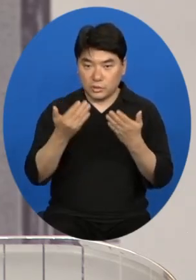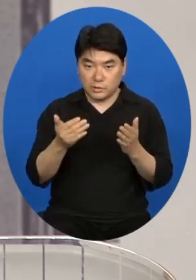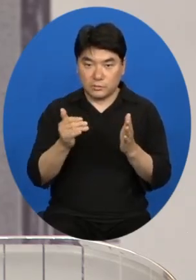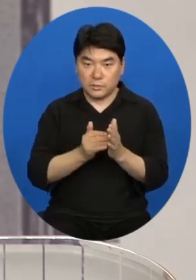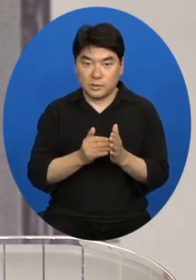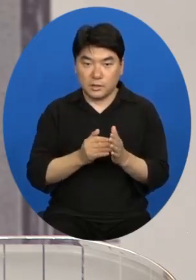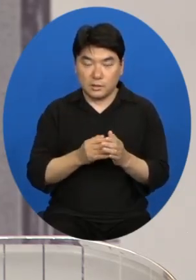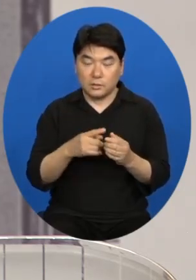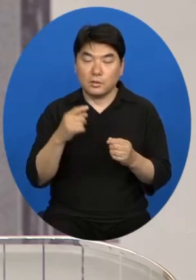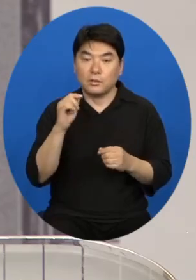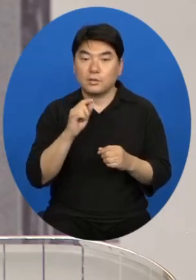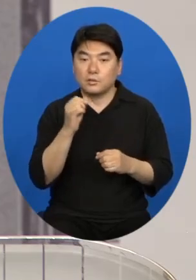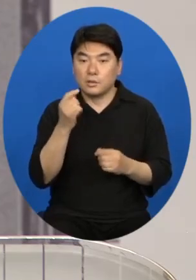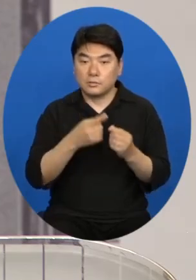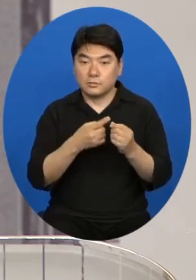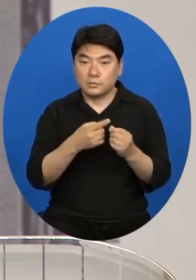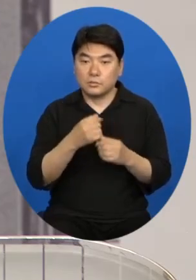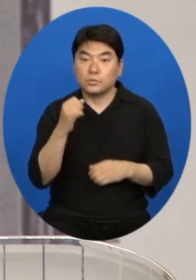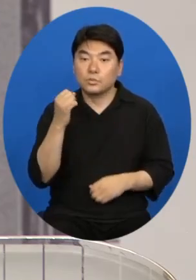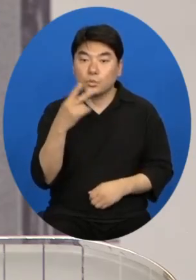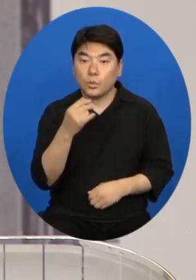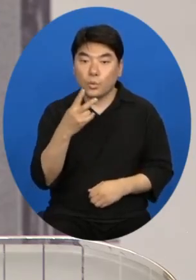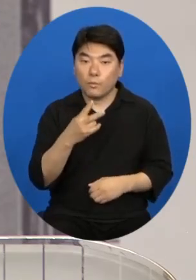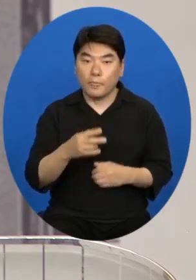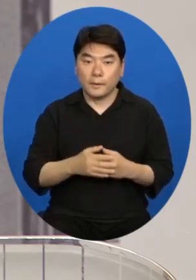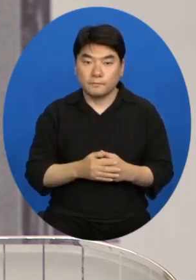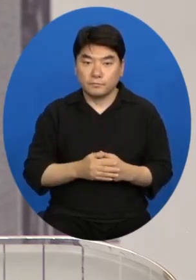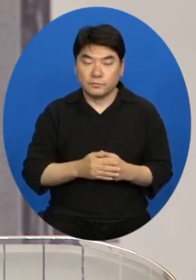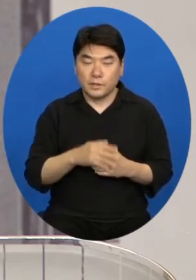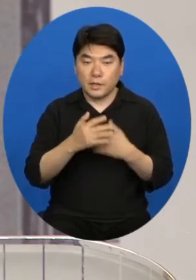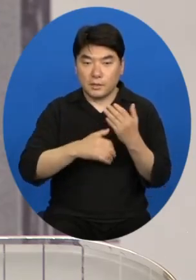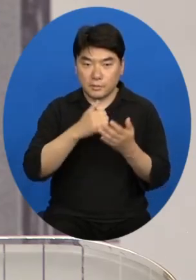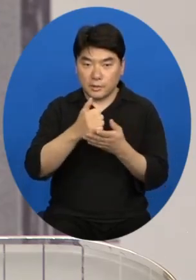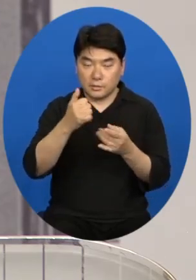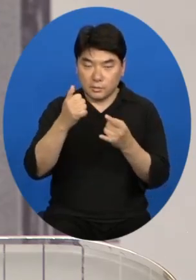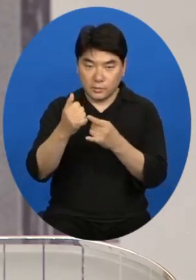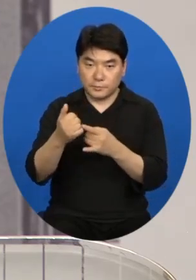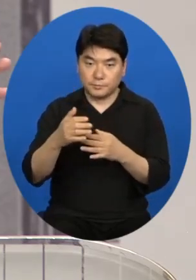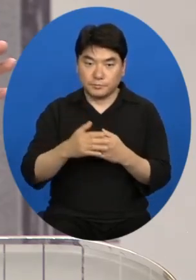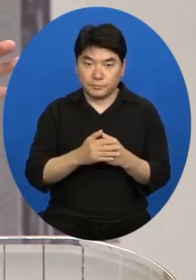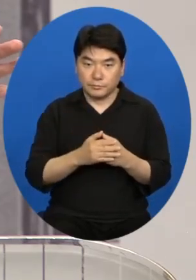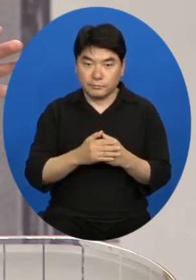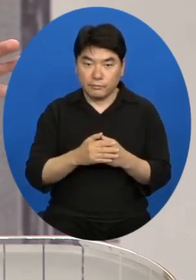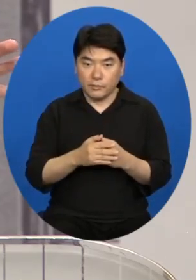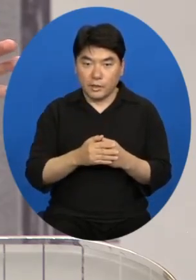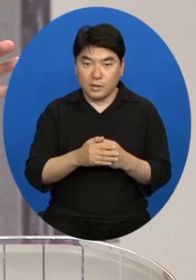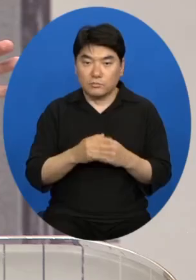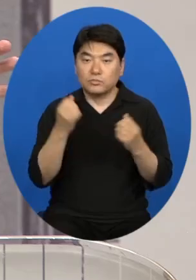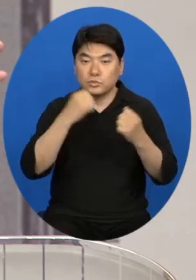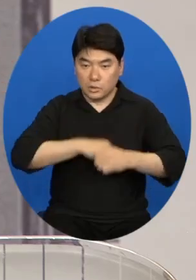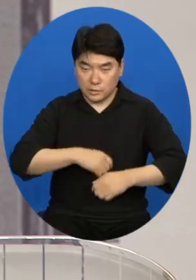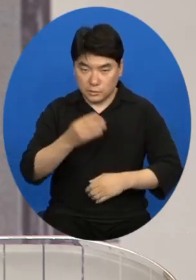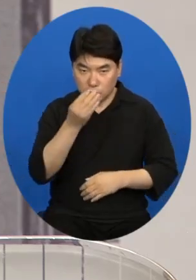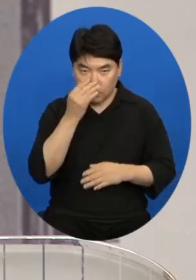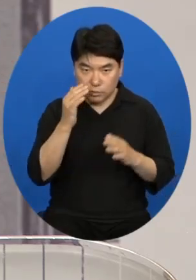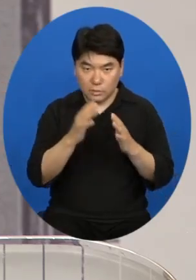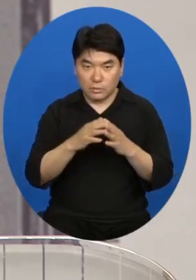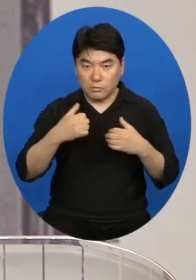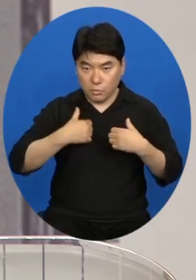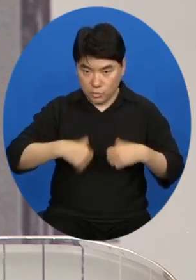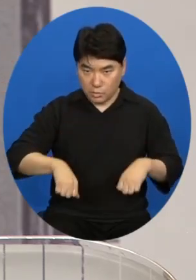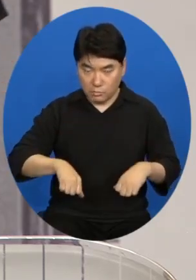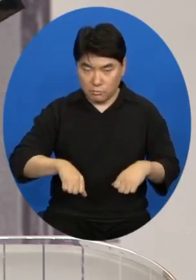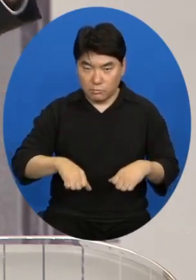한 가지는 이 다니엘이 하나님의 그 무너진 성전 이미 뭐 수십 년 지났거든요. 뭐 포기할 만도